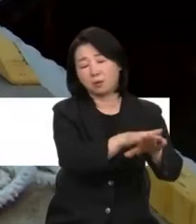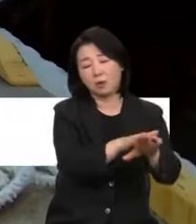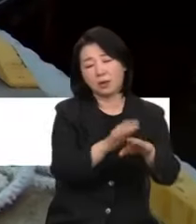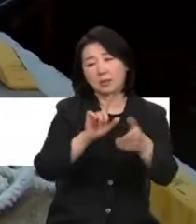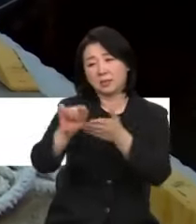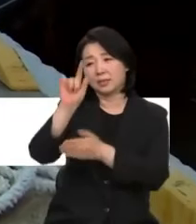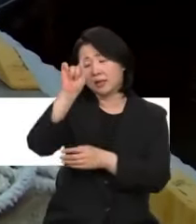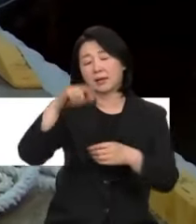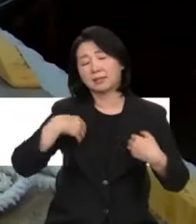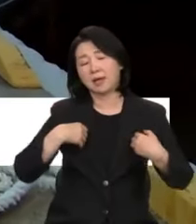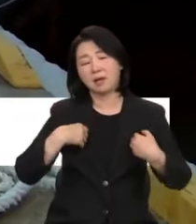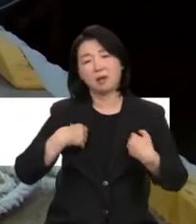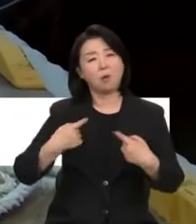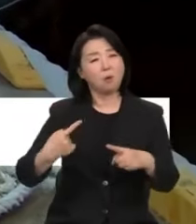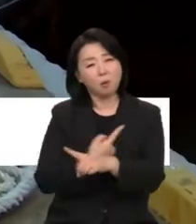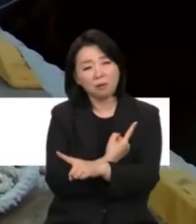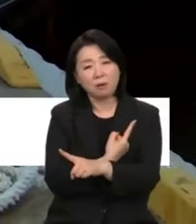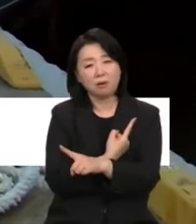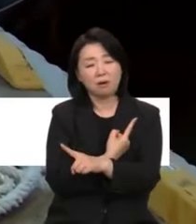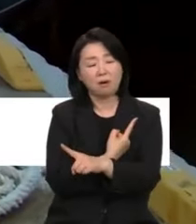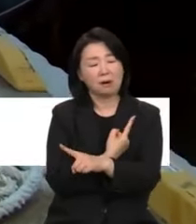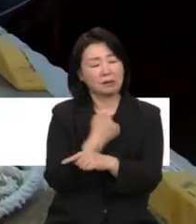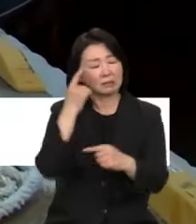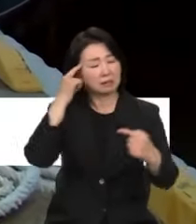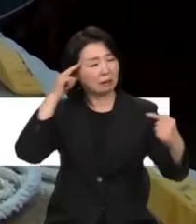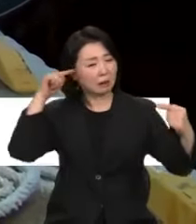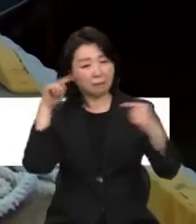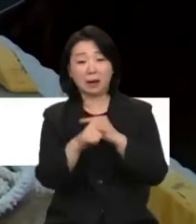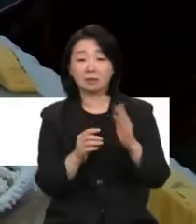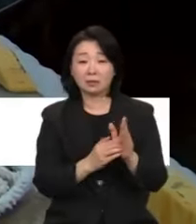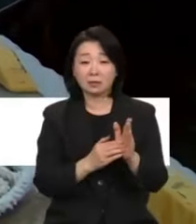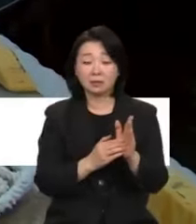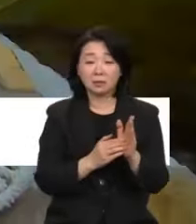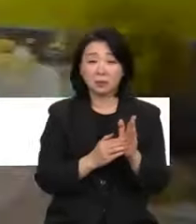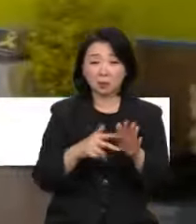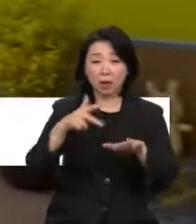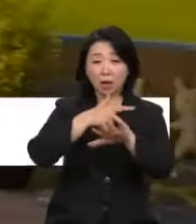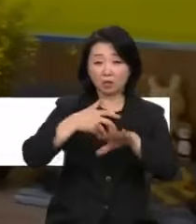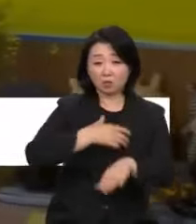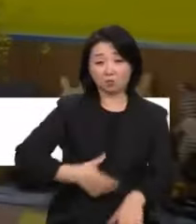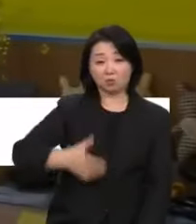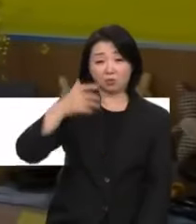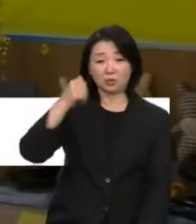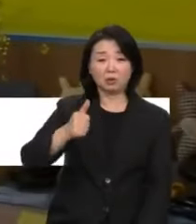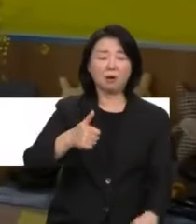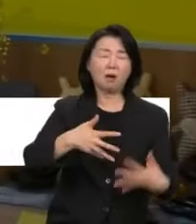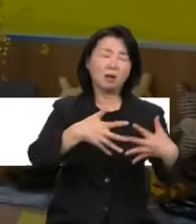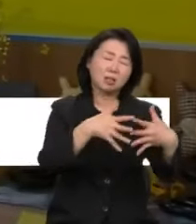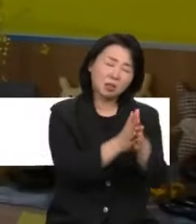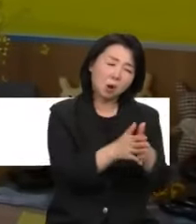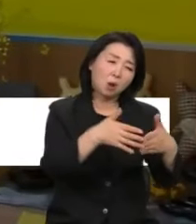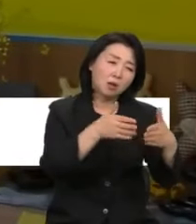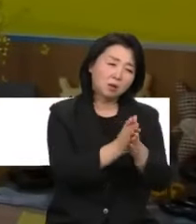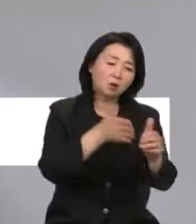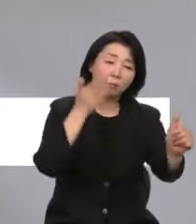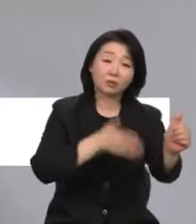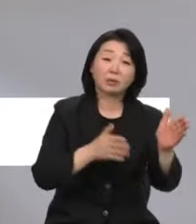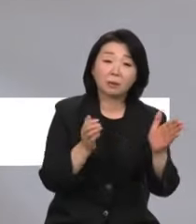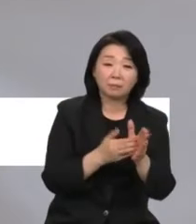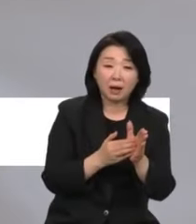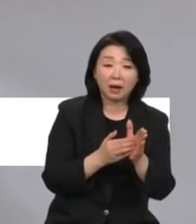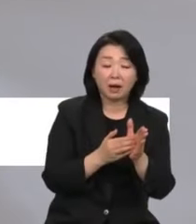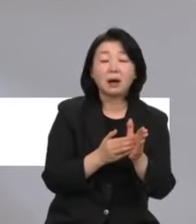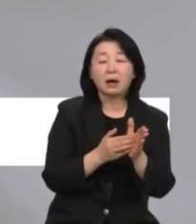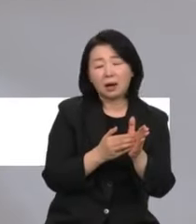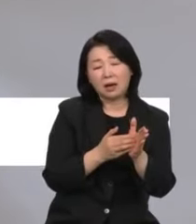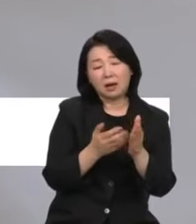차이를 좁히지 못했기 때문입니다. 실제 진도군청은 여러 번 철거 공문을 보냈고 세월호 가족과 시민단체들이